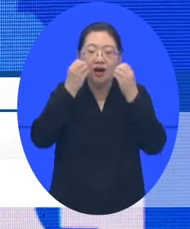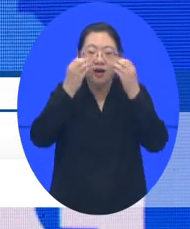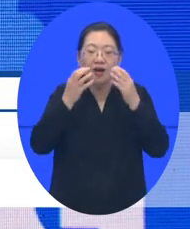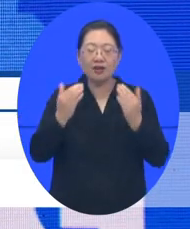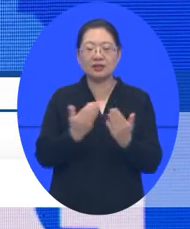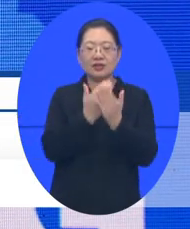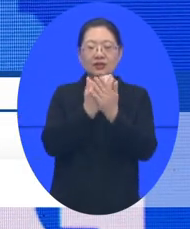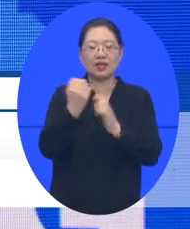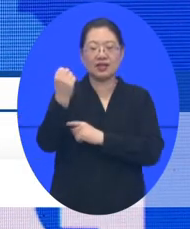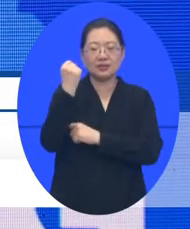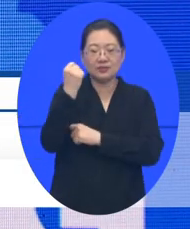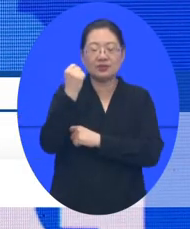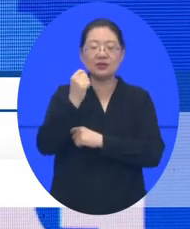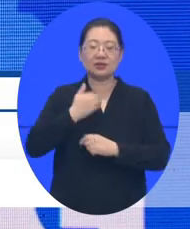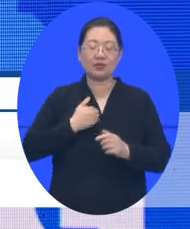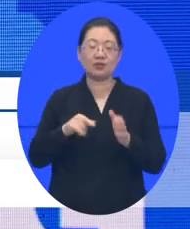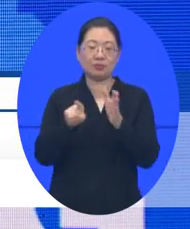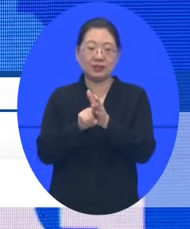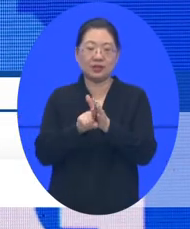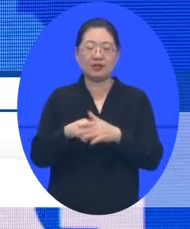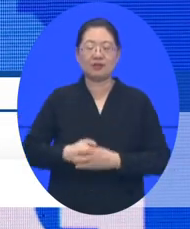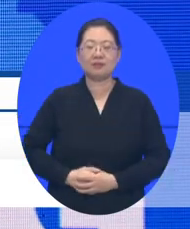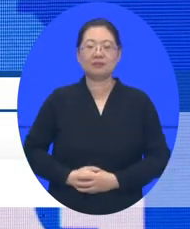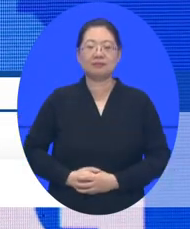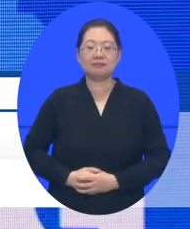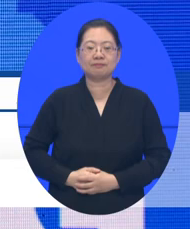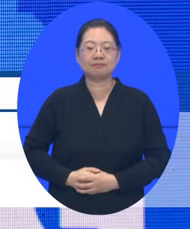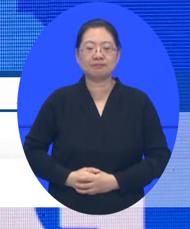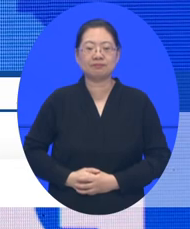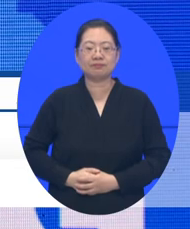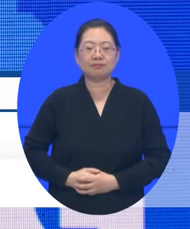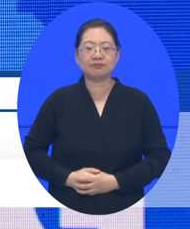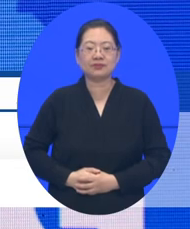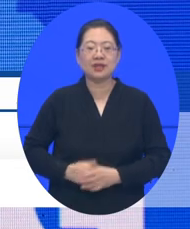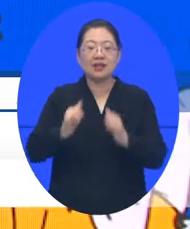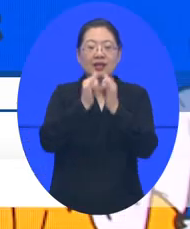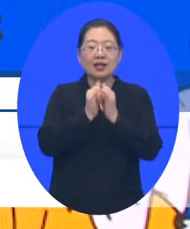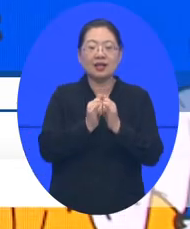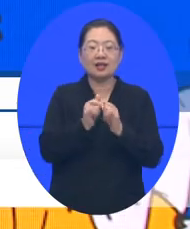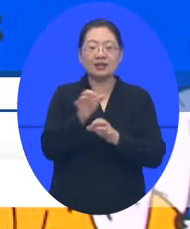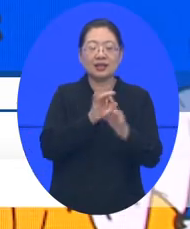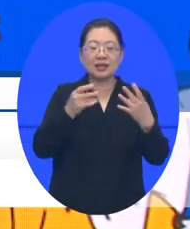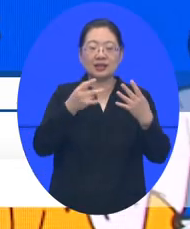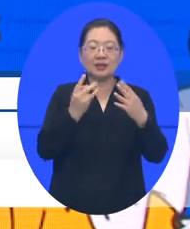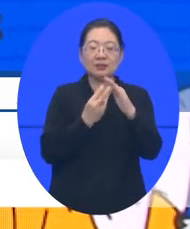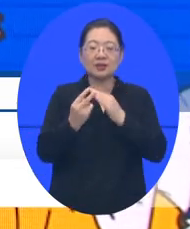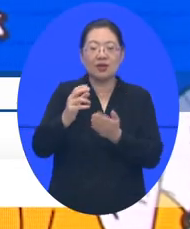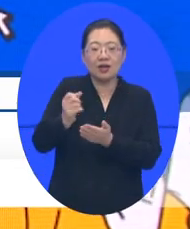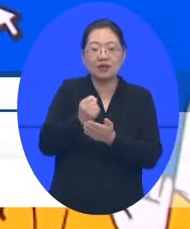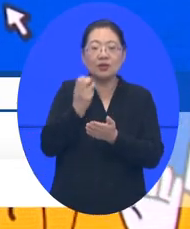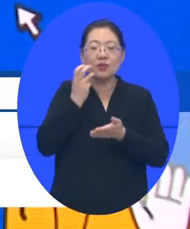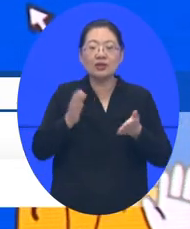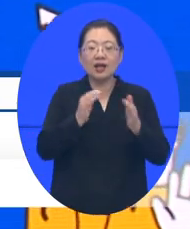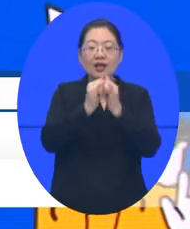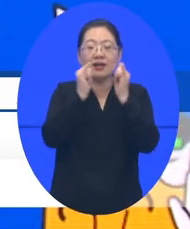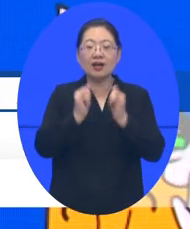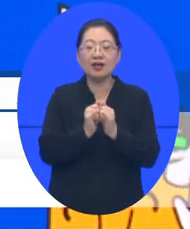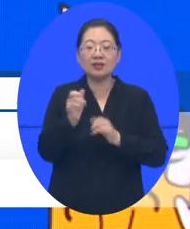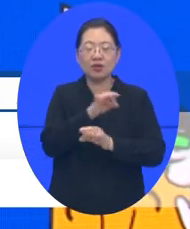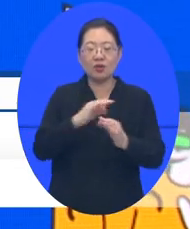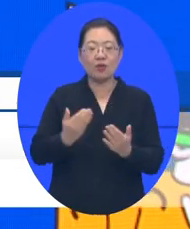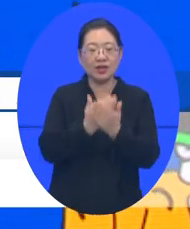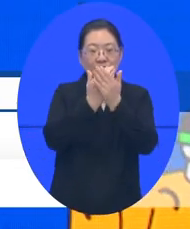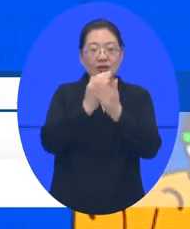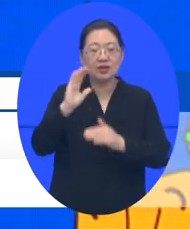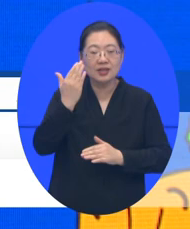경제의 새로운 성장 동력이라고 저는 믿습니다. 사회적 경제 4대 비전을 통해서 경기도의